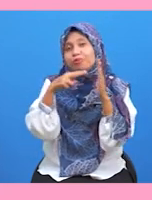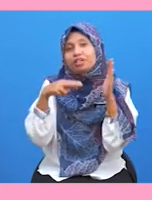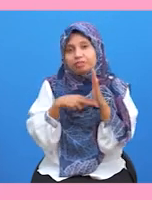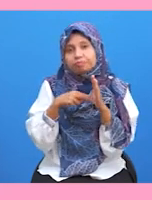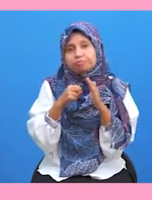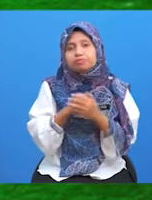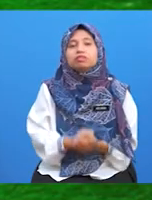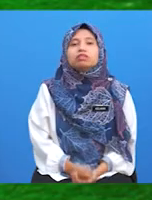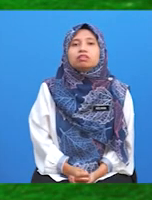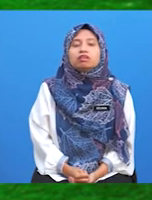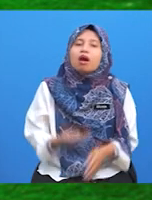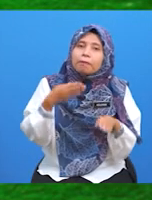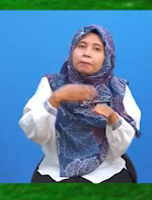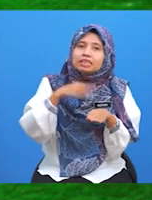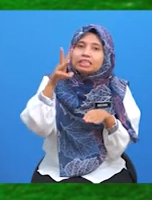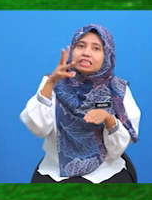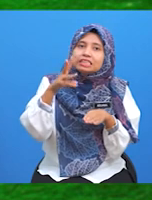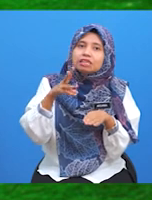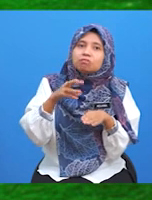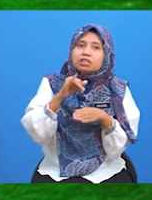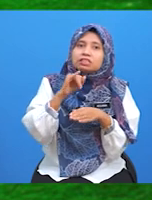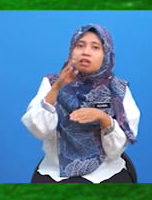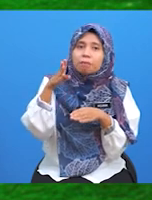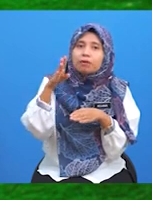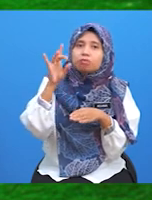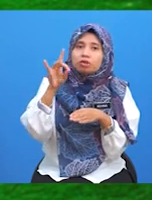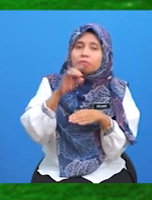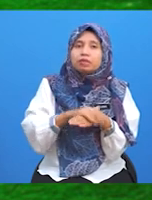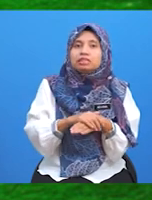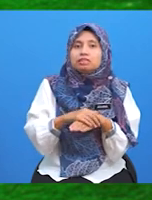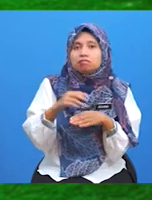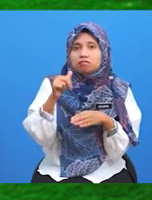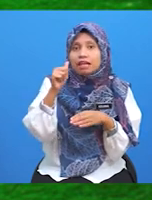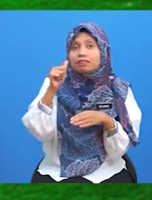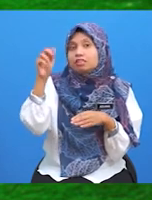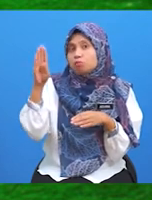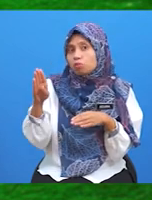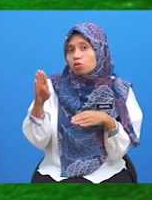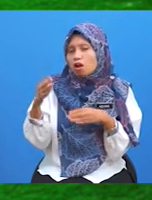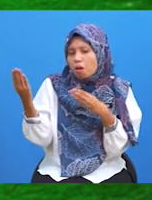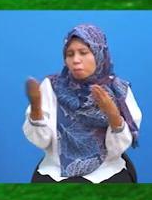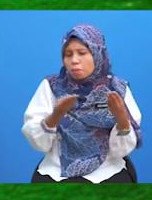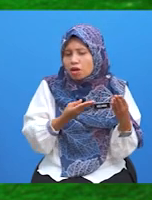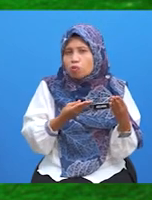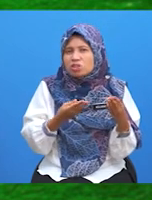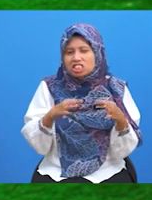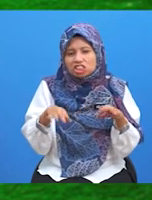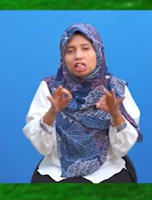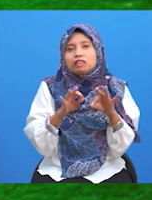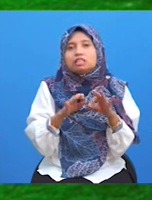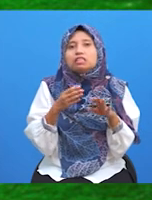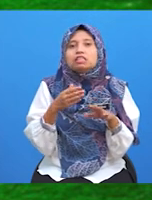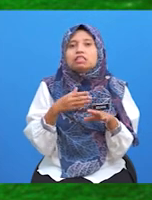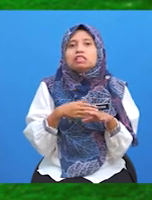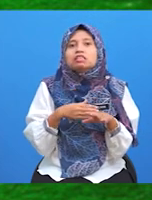Council. Pada 16 Julai 1948, Anthony Brooke membawa kes ini ke Mahkamah Tinggi